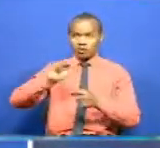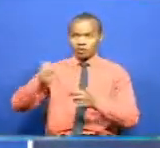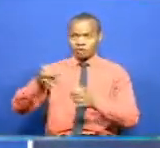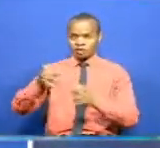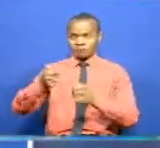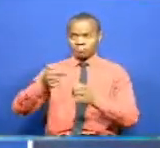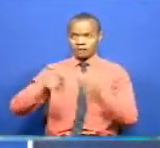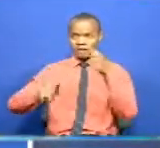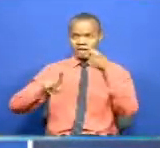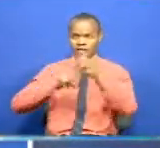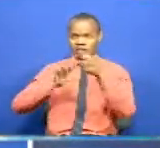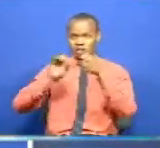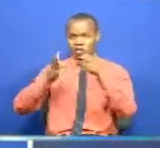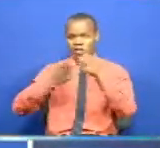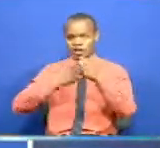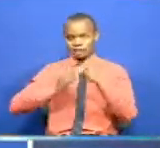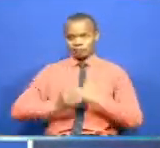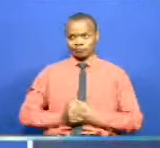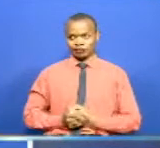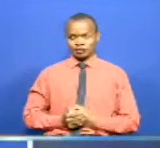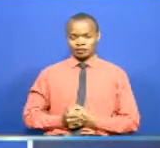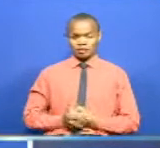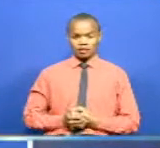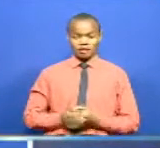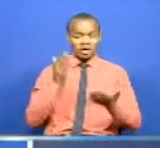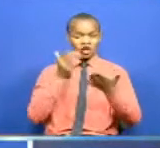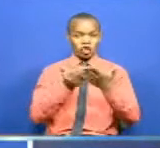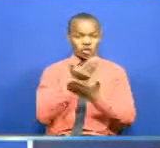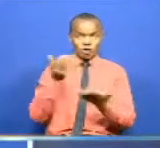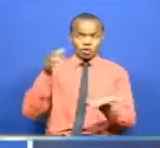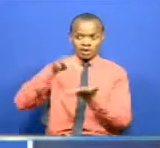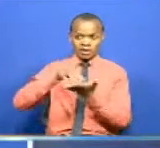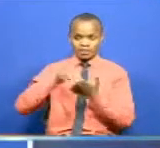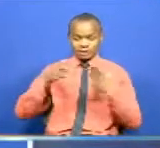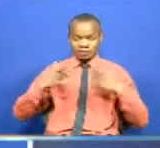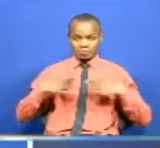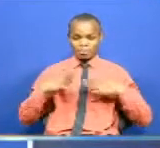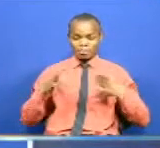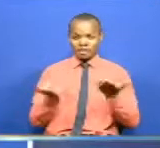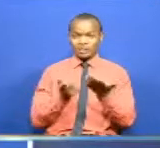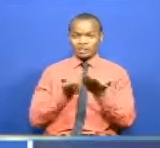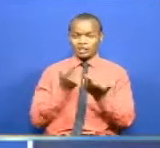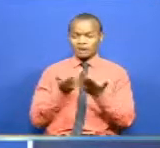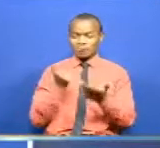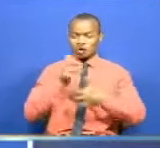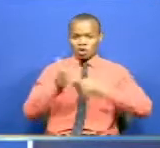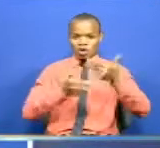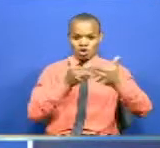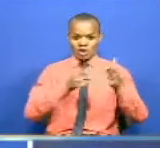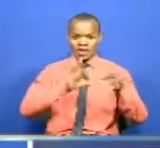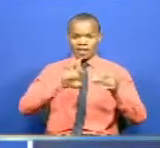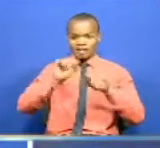4609. Visa hivyo vipya vinafanya idadi jumla ya watu walioambukizwa virusi hivyo nchini kuwa